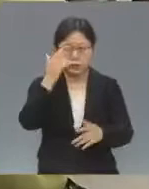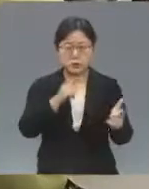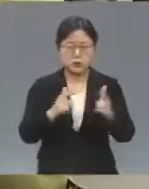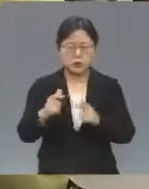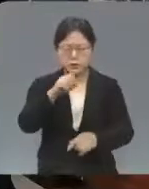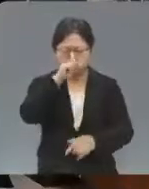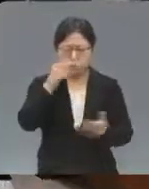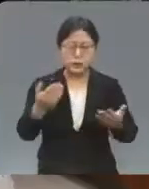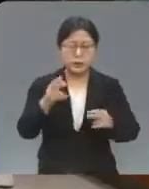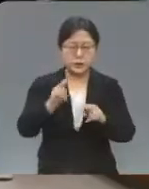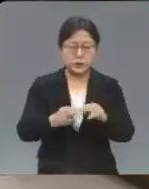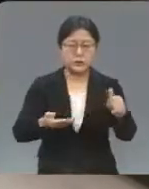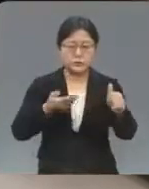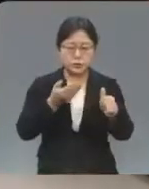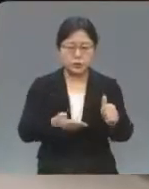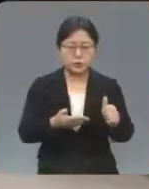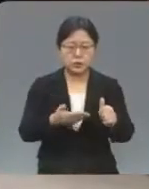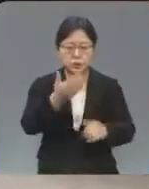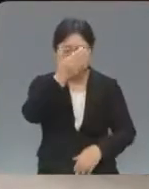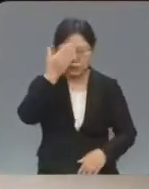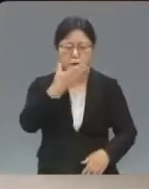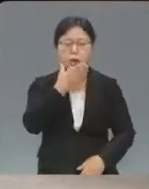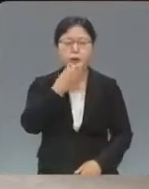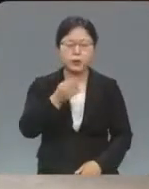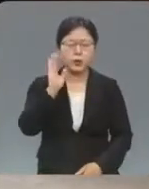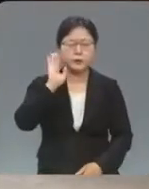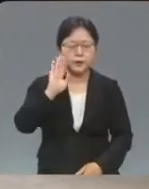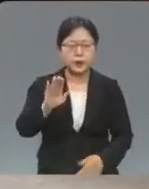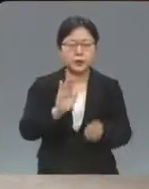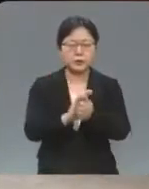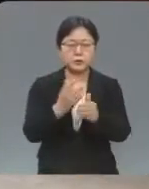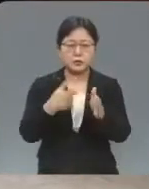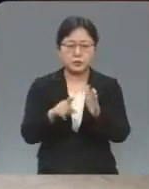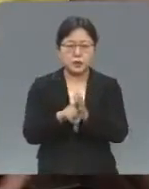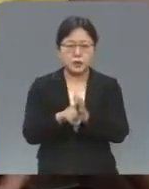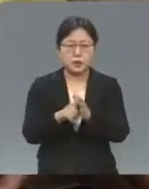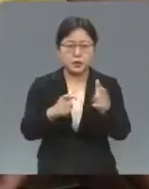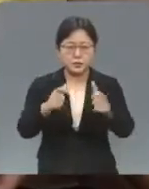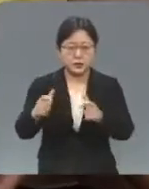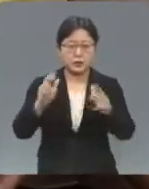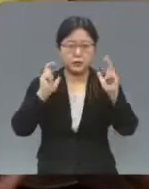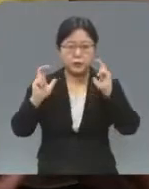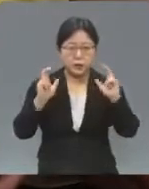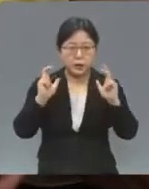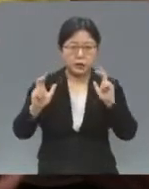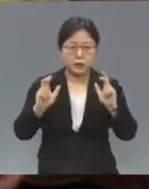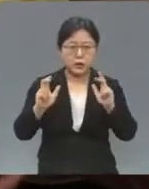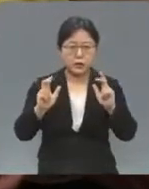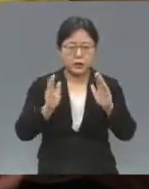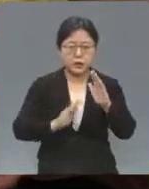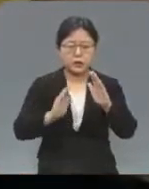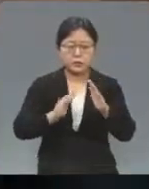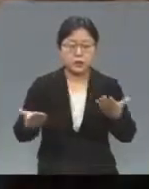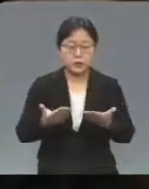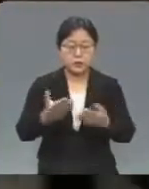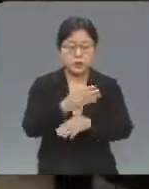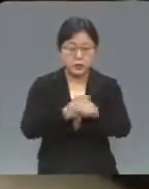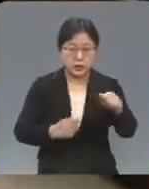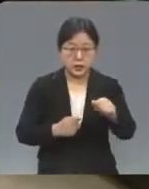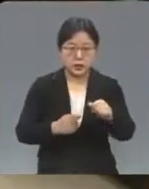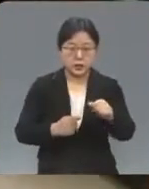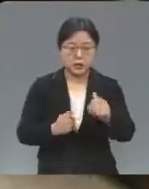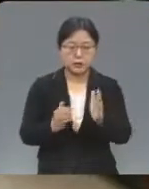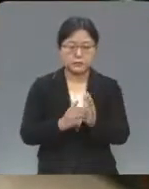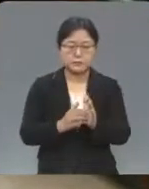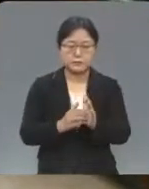양질의 일자리를 제공하고 청년의 행복한 내일을 지원하기 위해 지역 기업들과 청년 정규직 재용 협약을 체결했습니다